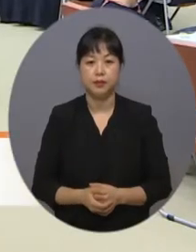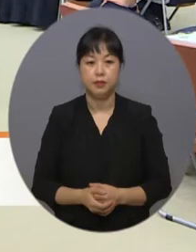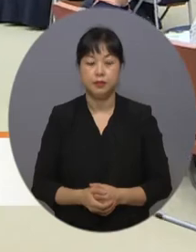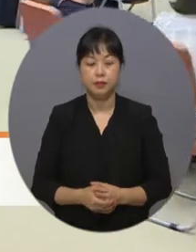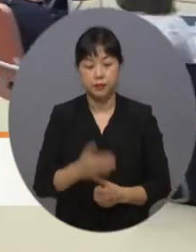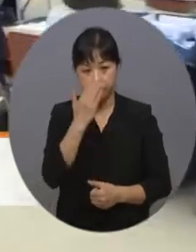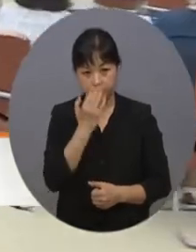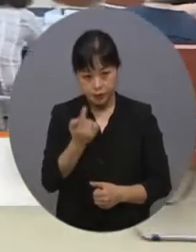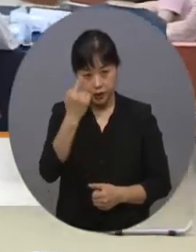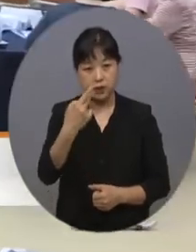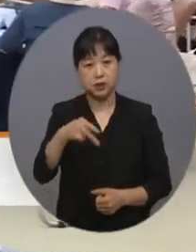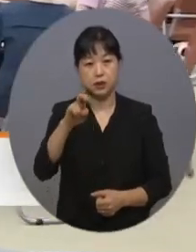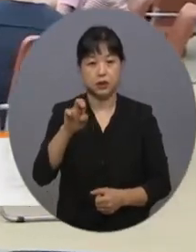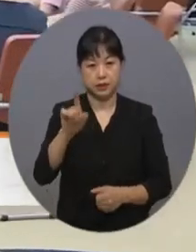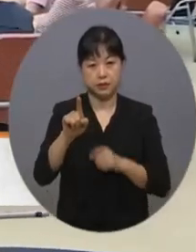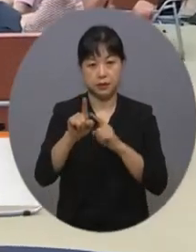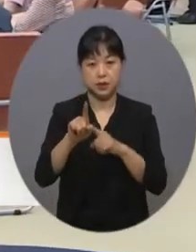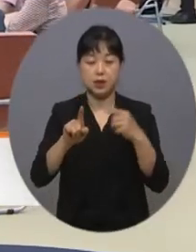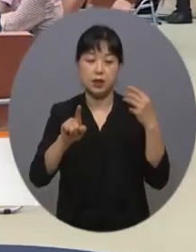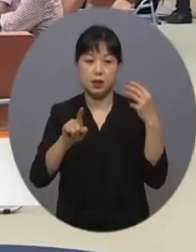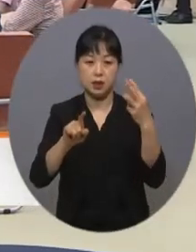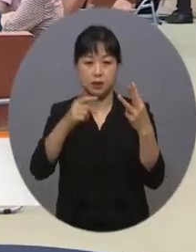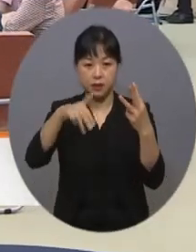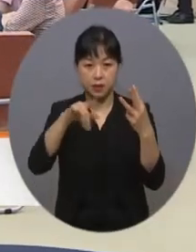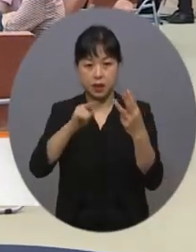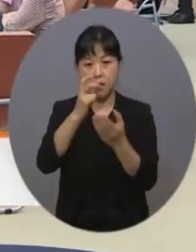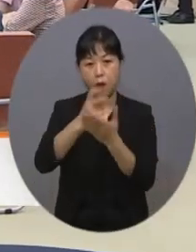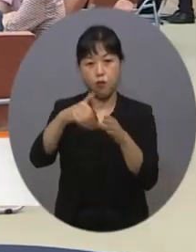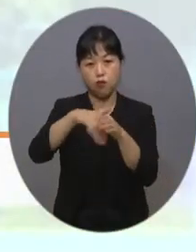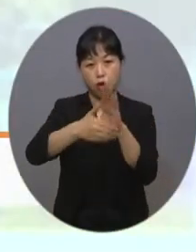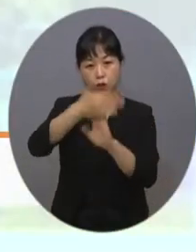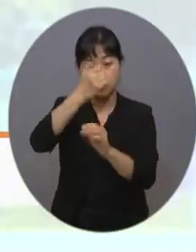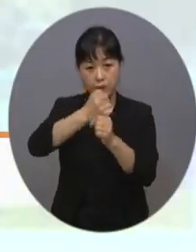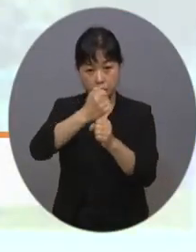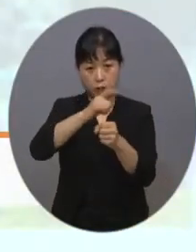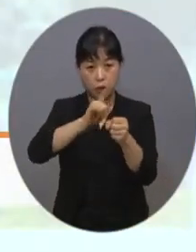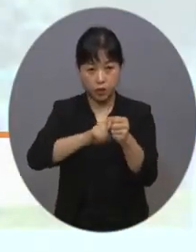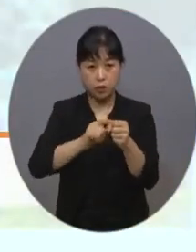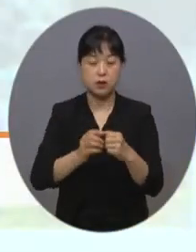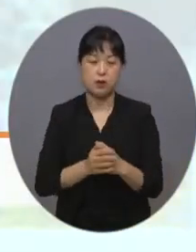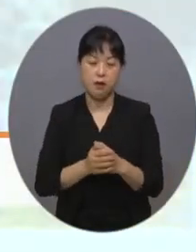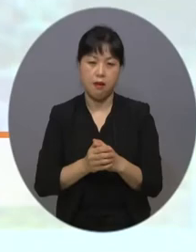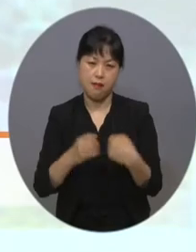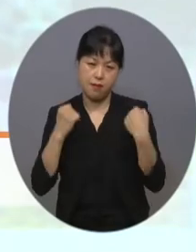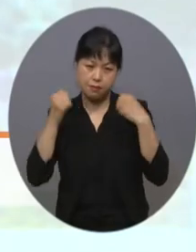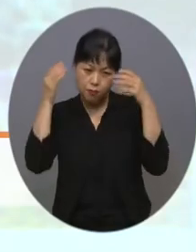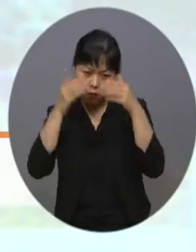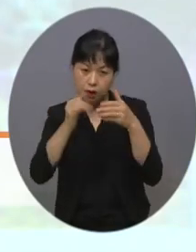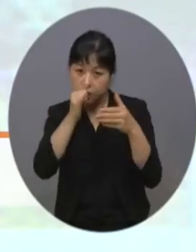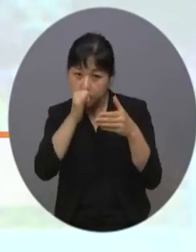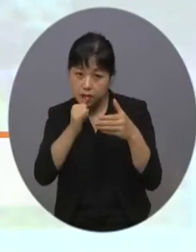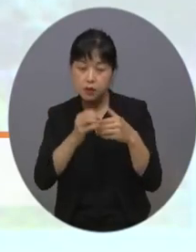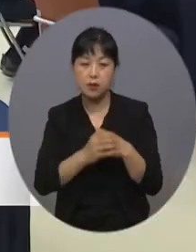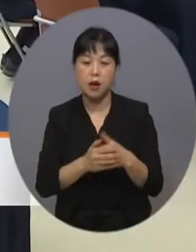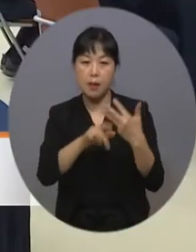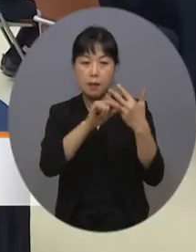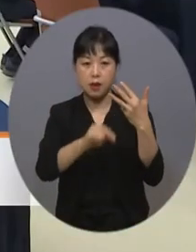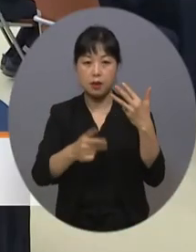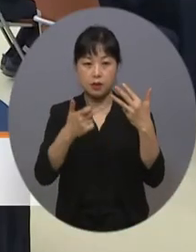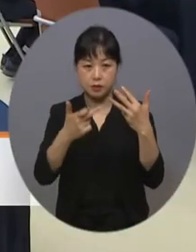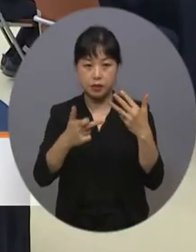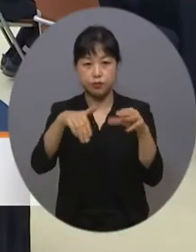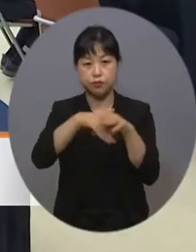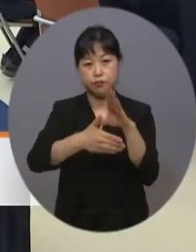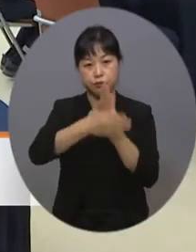순천시가 2021년 제3차 법정 문화도시 지정을 목표로 총력을 기울이고 있는 가운데 지난 17일